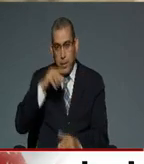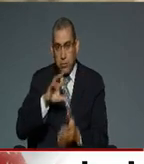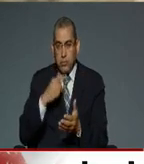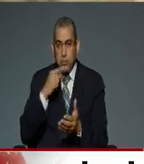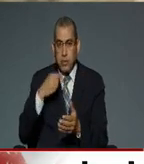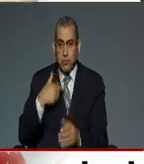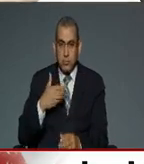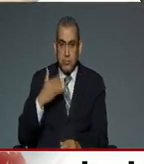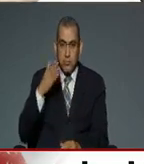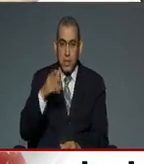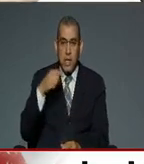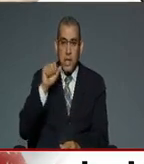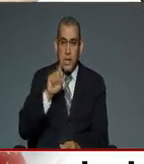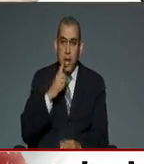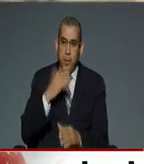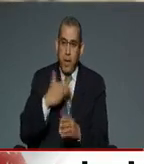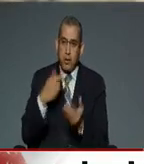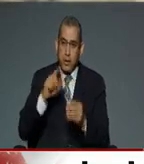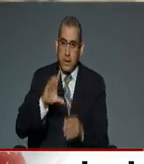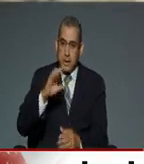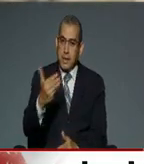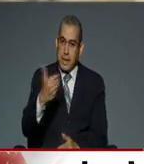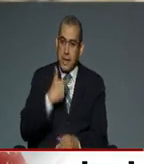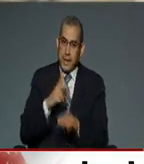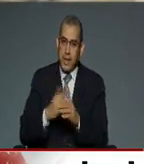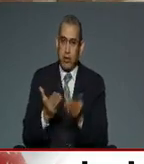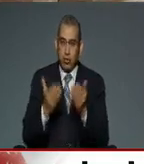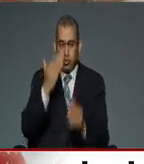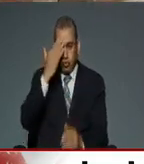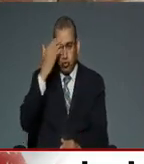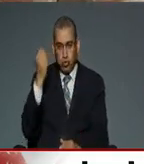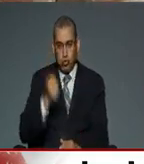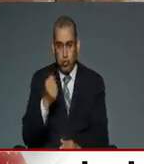rovo مره اخرى لتح الصداقه بين الدولتين